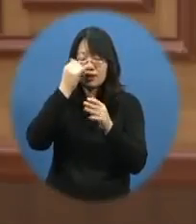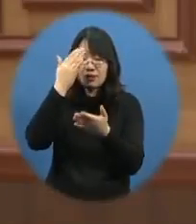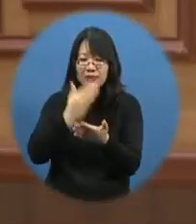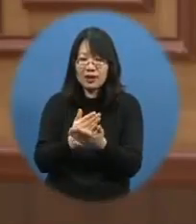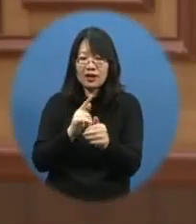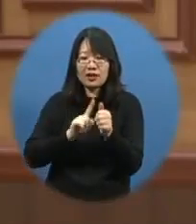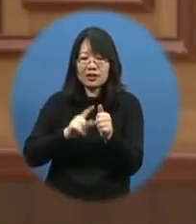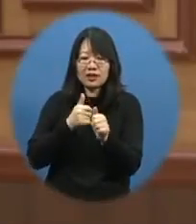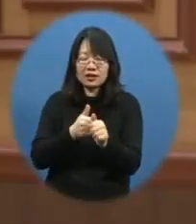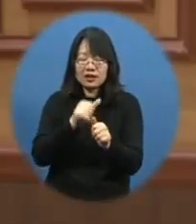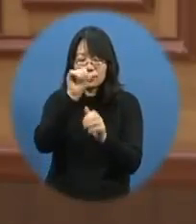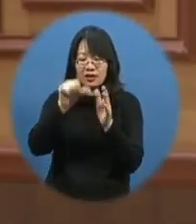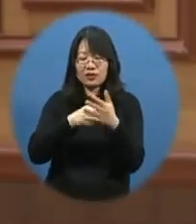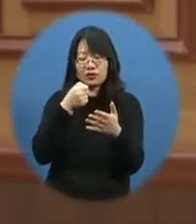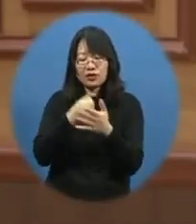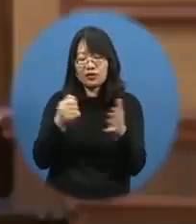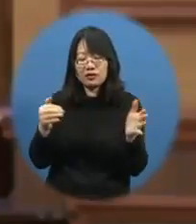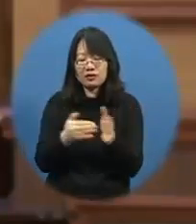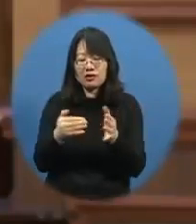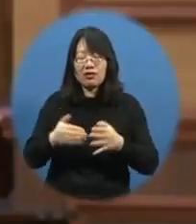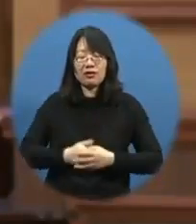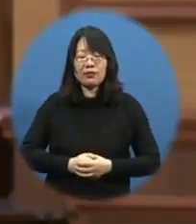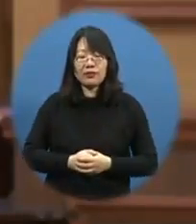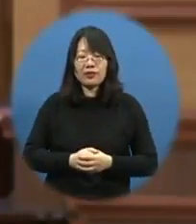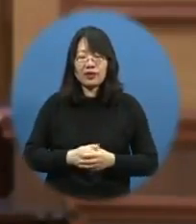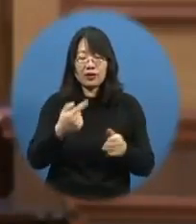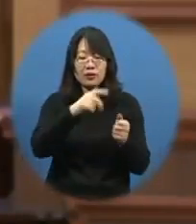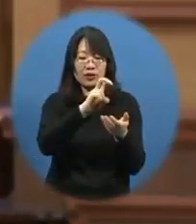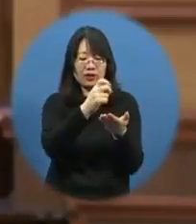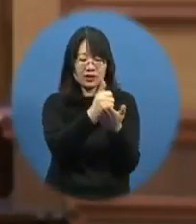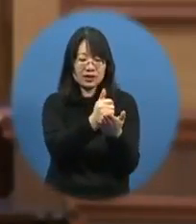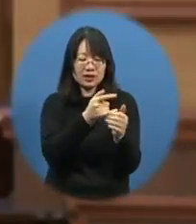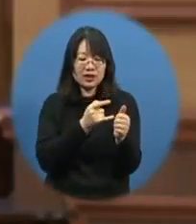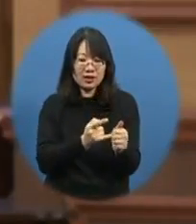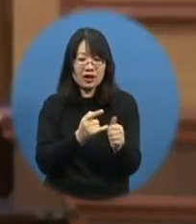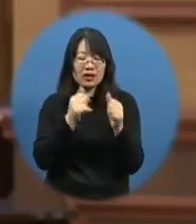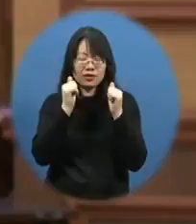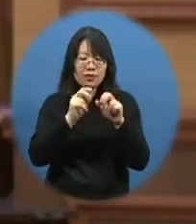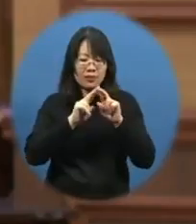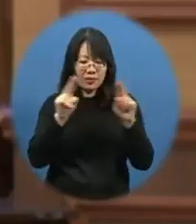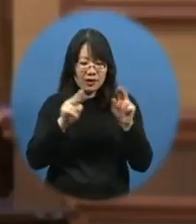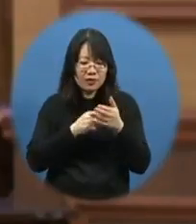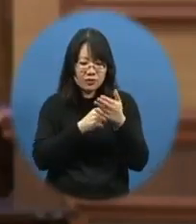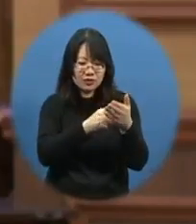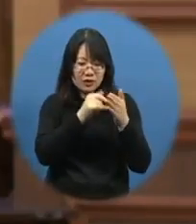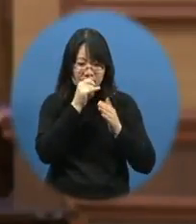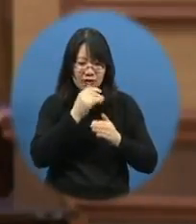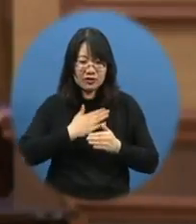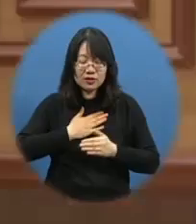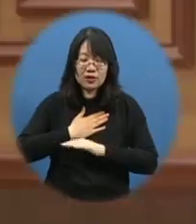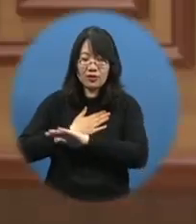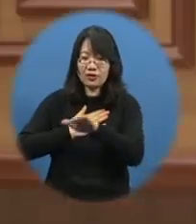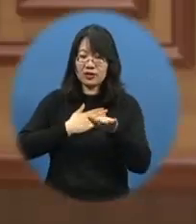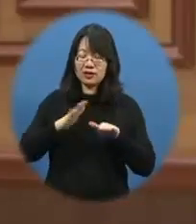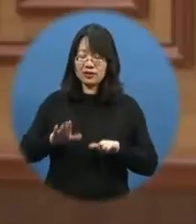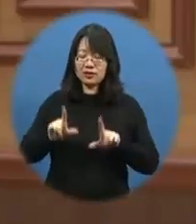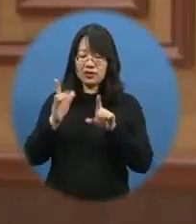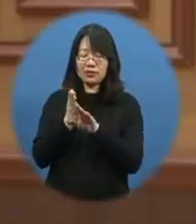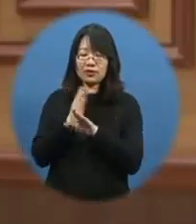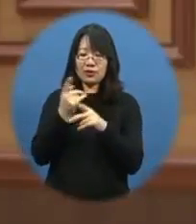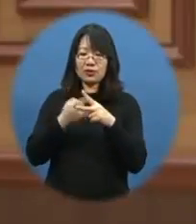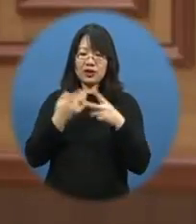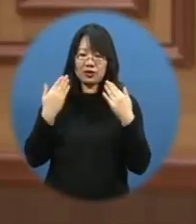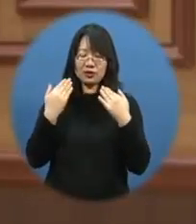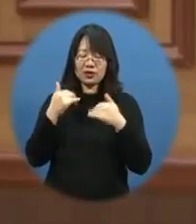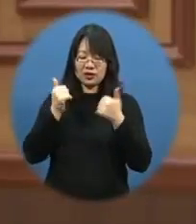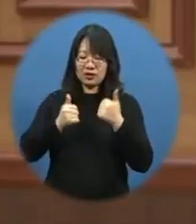마냐가 인생을 결정해버린다. 그래서 교육감님은 아예 시험 폐지하자는 주장까지 하시죠? 저희는 그래서 이제 금년부터 초등학교는